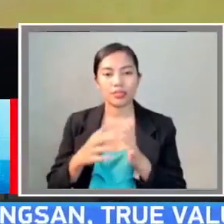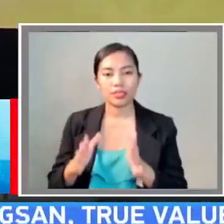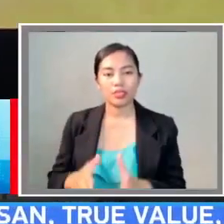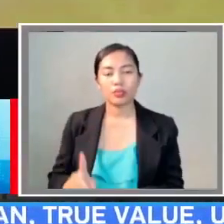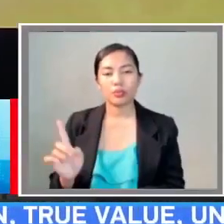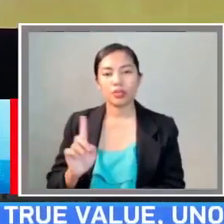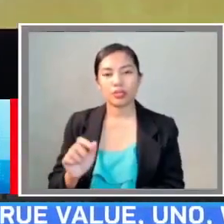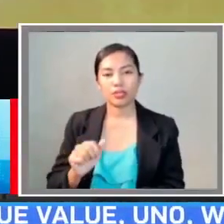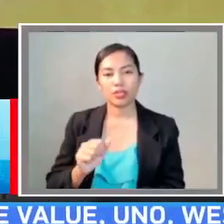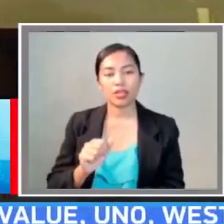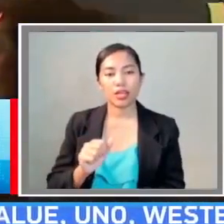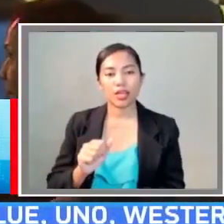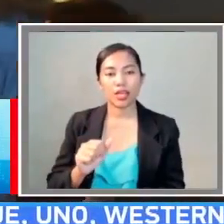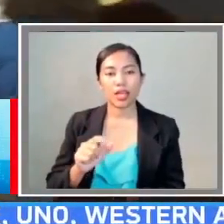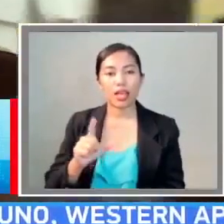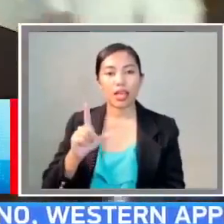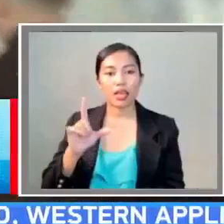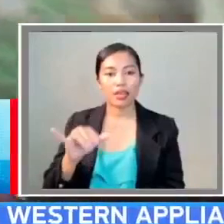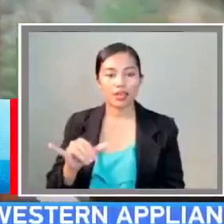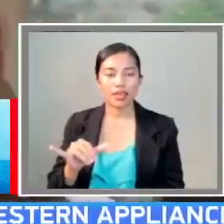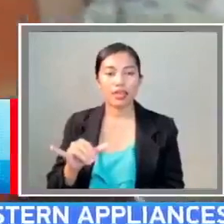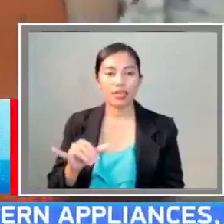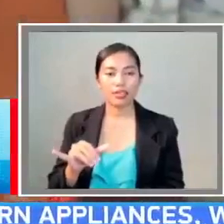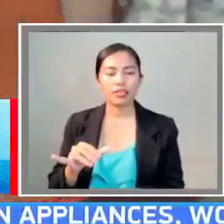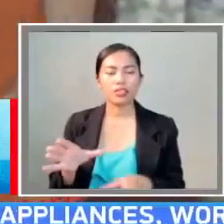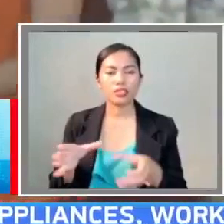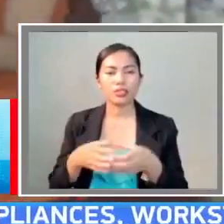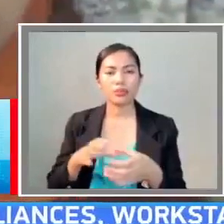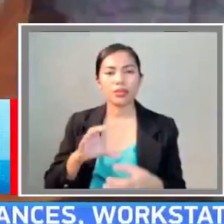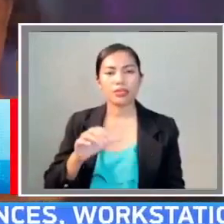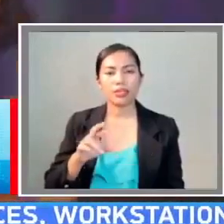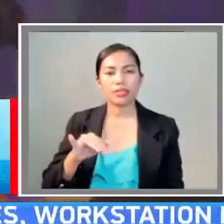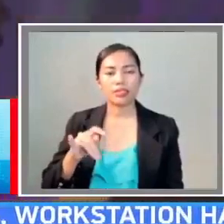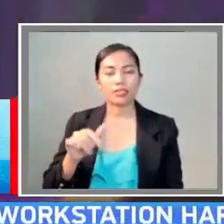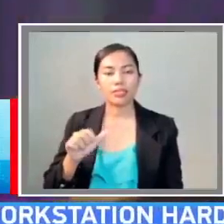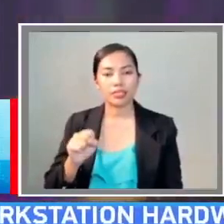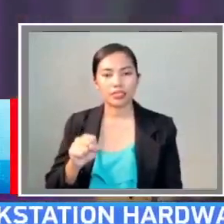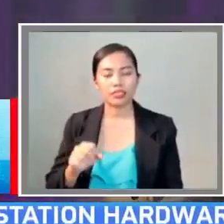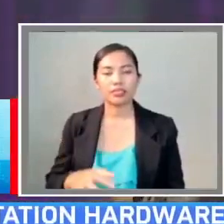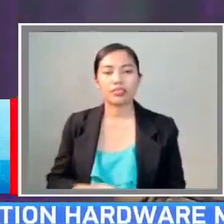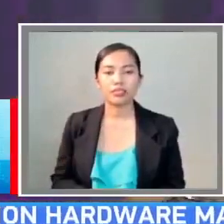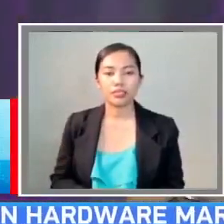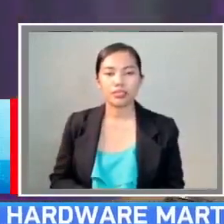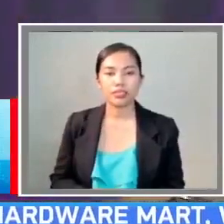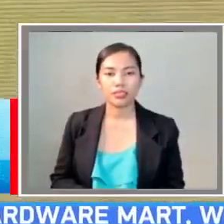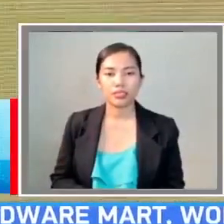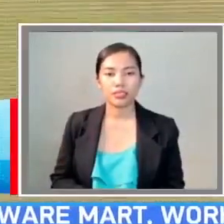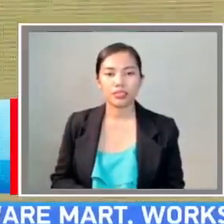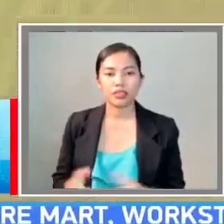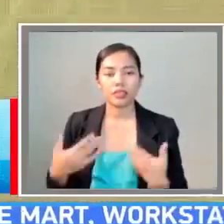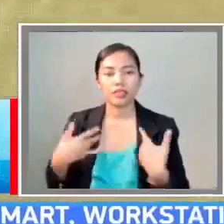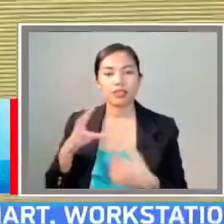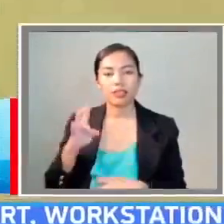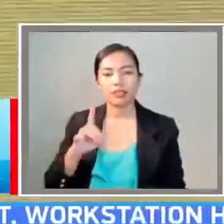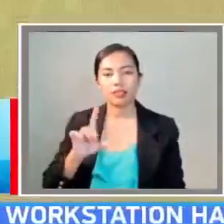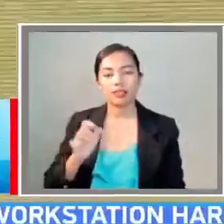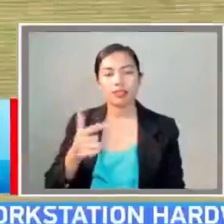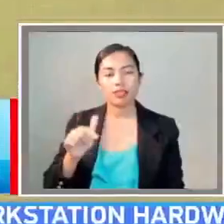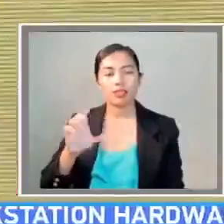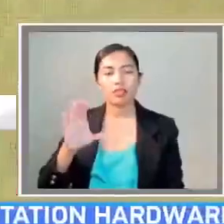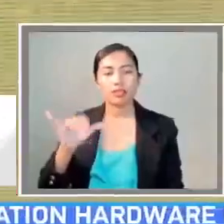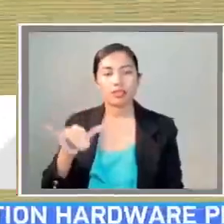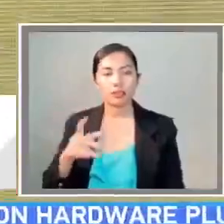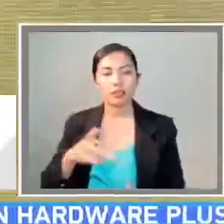ng Caritas Philippines. Among kuwang proceeds mapupunta sa Alay Kapwa 7 Legacy Programs. Number one po sa amin ni